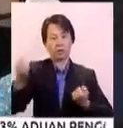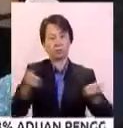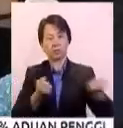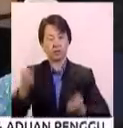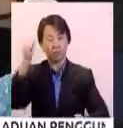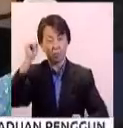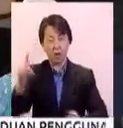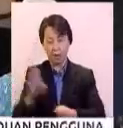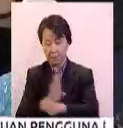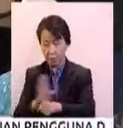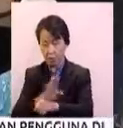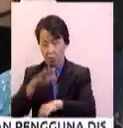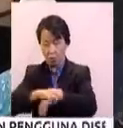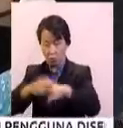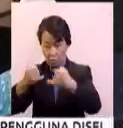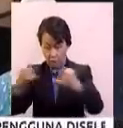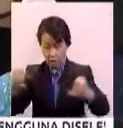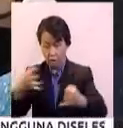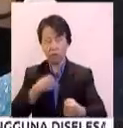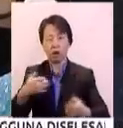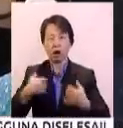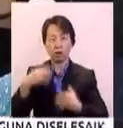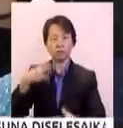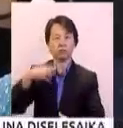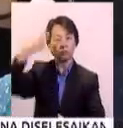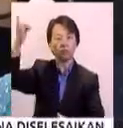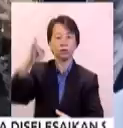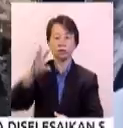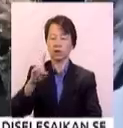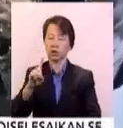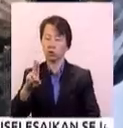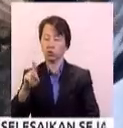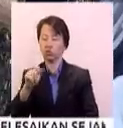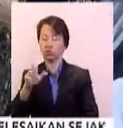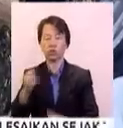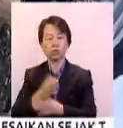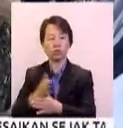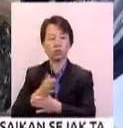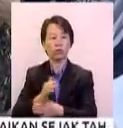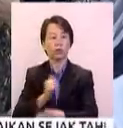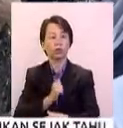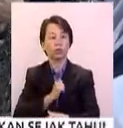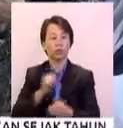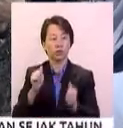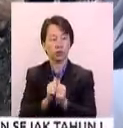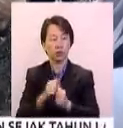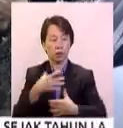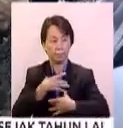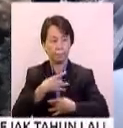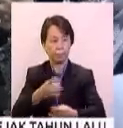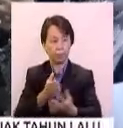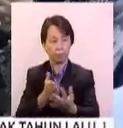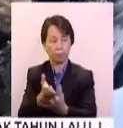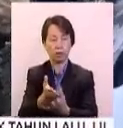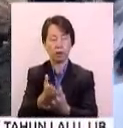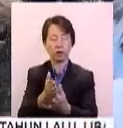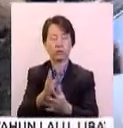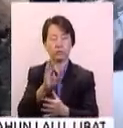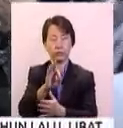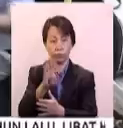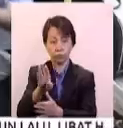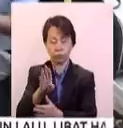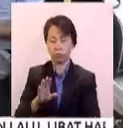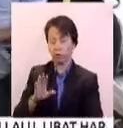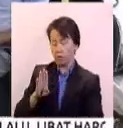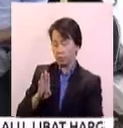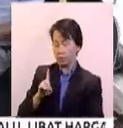mewah, perniagaan dalam talian serta lantikan sebagai duta yang dikongsi sendiri bersama peminat melalui media sosial. BDiva